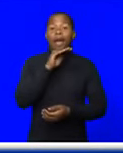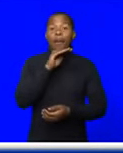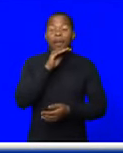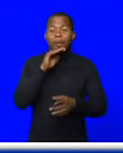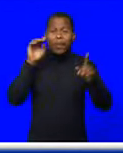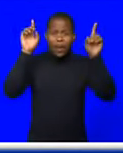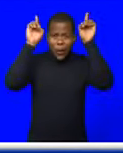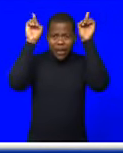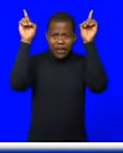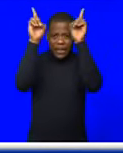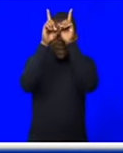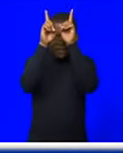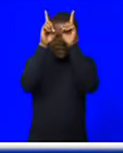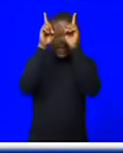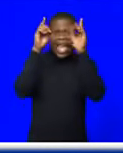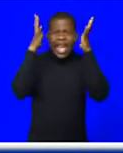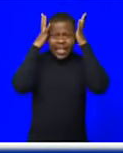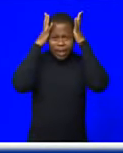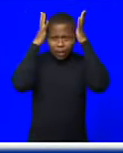instituted